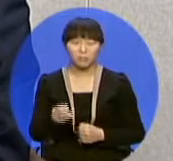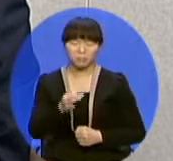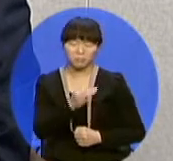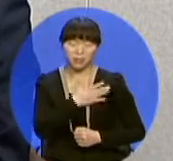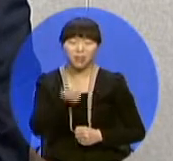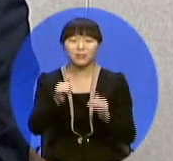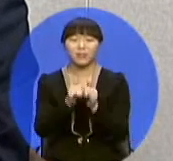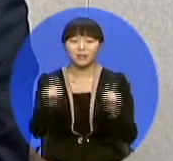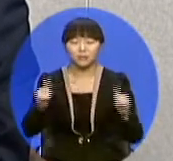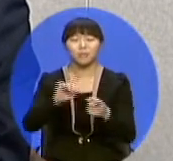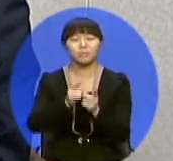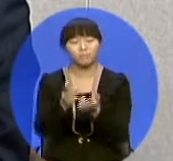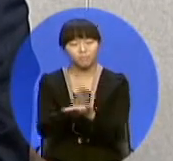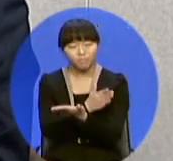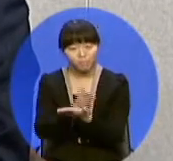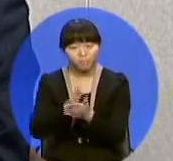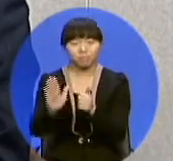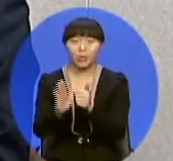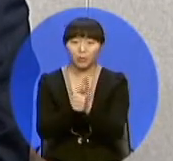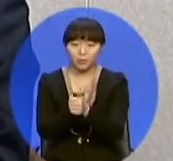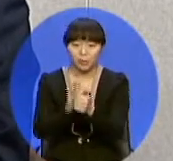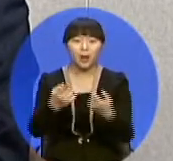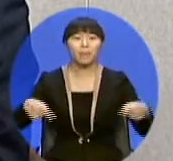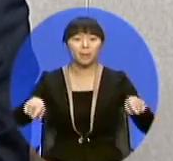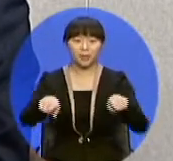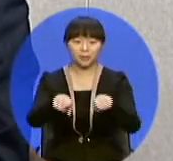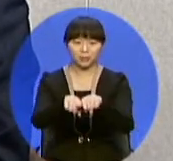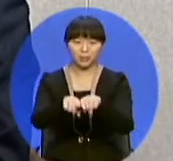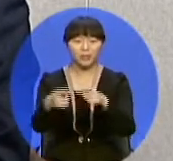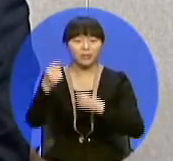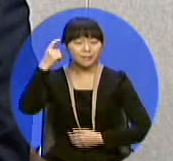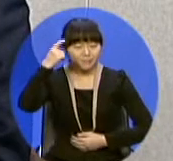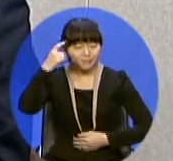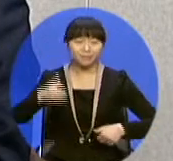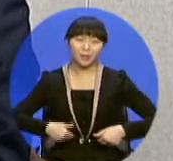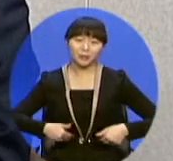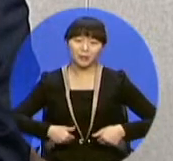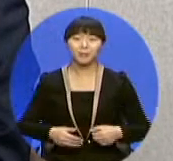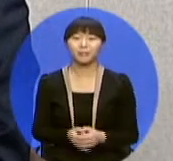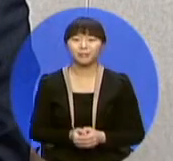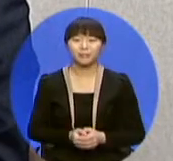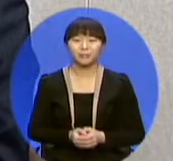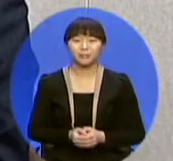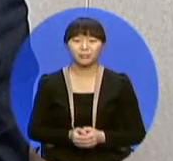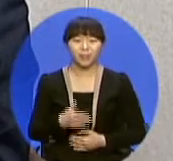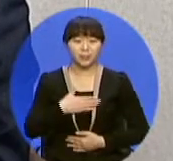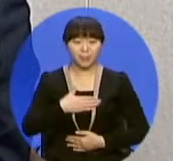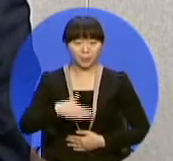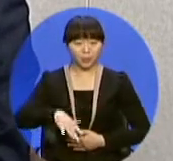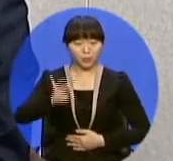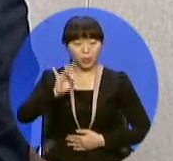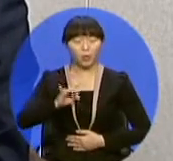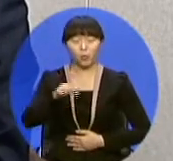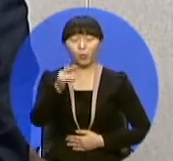자들이 나누고 배려하고 함께하려는 그런 정신이 필요한다고 생각합니다. 저부터